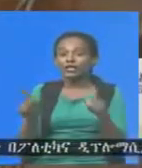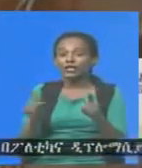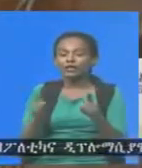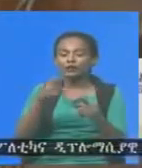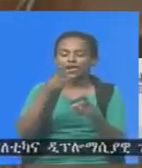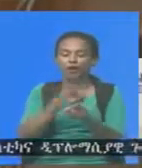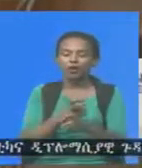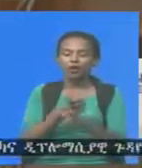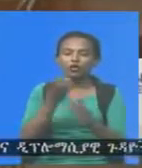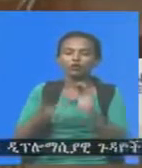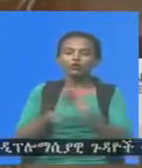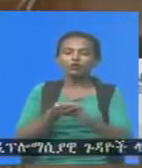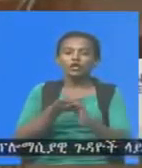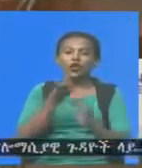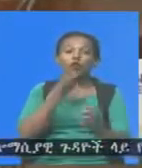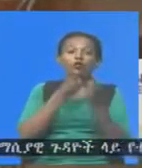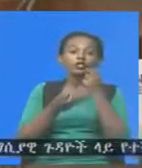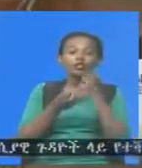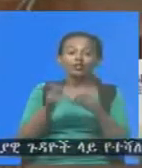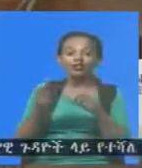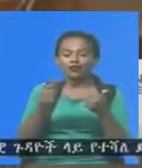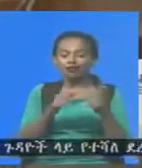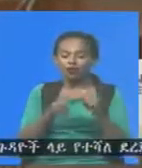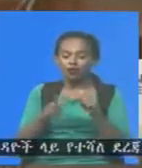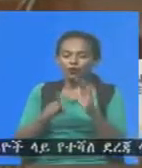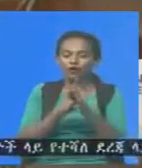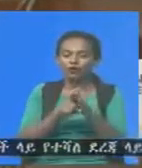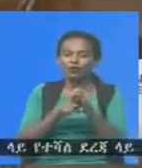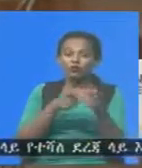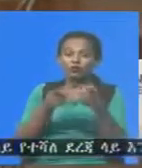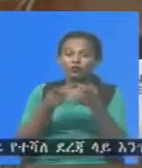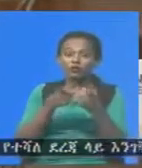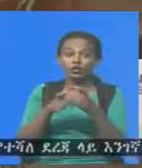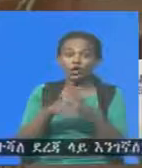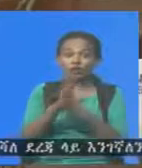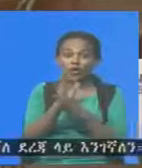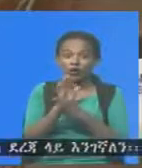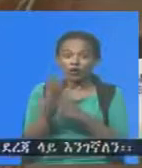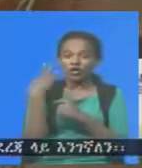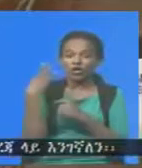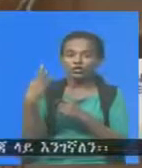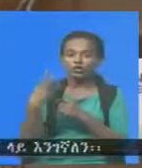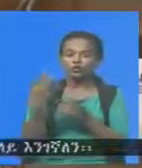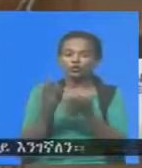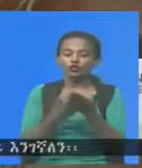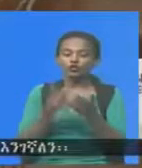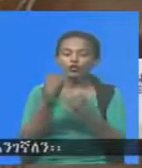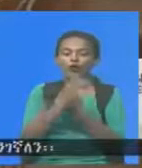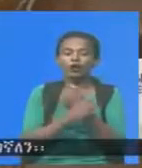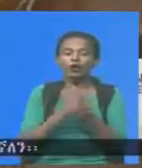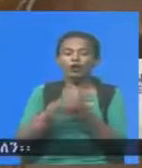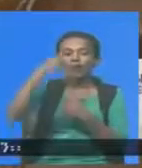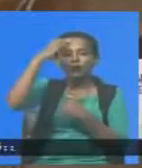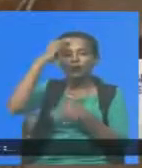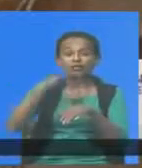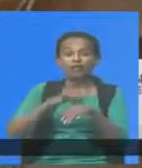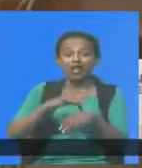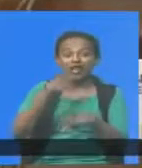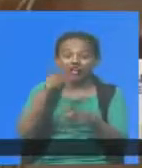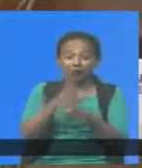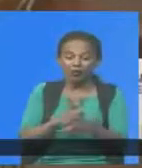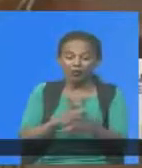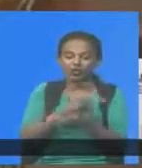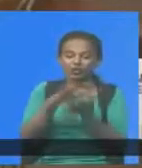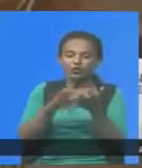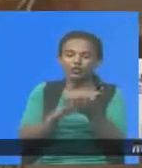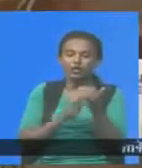በከባድ የሙስና ወንጀል ተጠርጥረው በህግ ቁጥጥር ስር የሚገኙ ግለሰቦች እንዲሁም በሀገርና በመንግስት ላይ ከባድ የሽብር